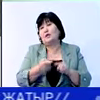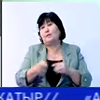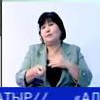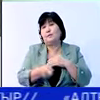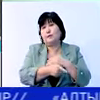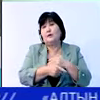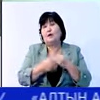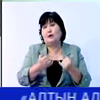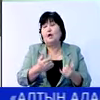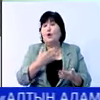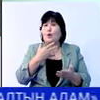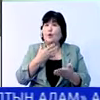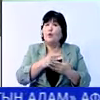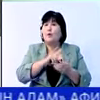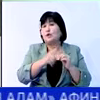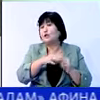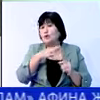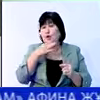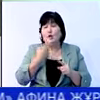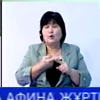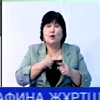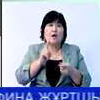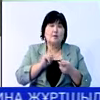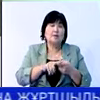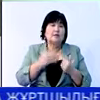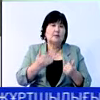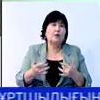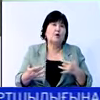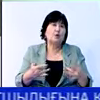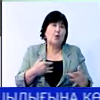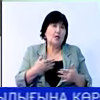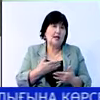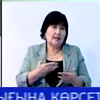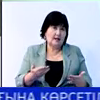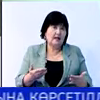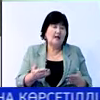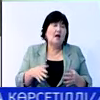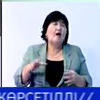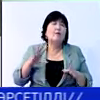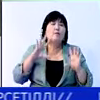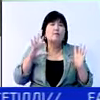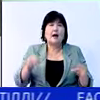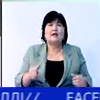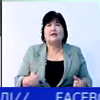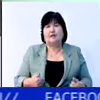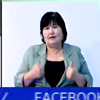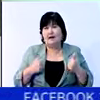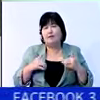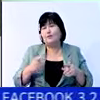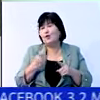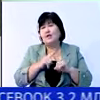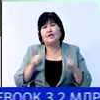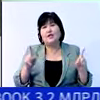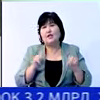яғни өзгерістер көп. Соған байланысты бұл рөлдерді мен барынша алып шықтым деп ойлаймын енді. Бұл